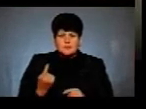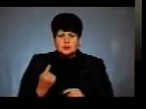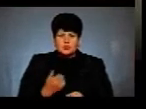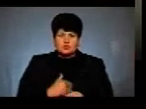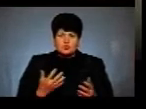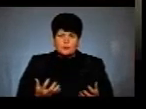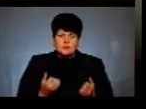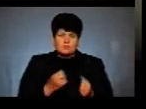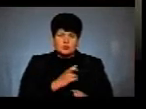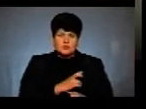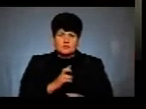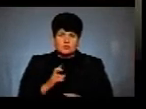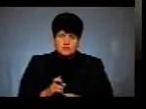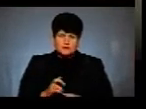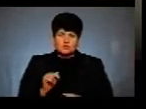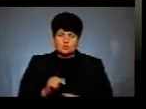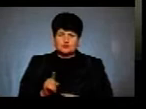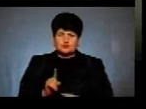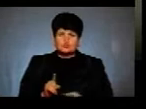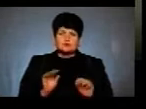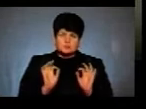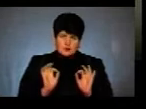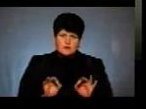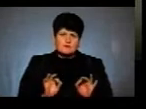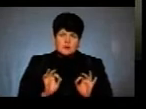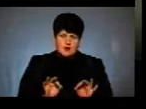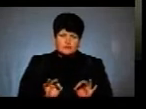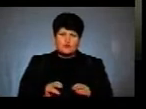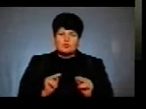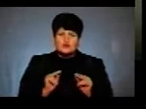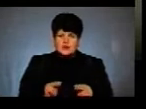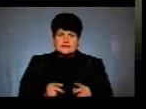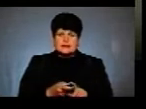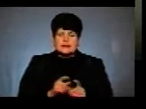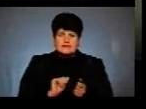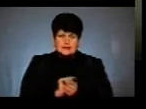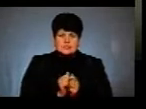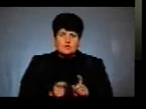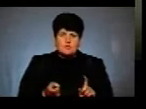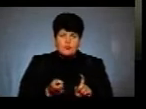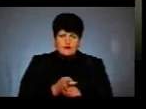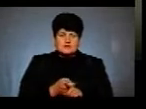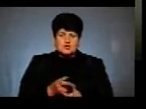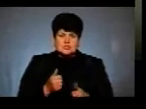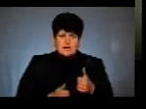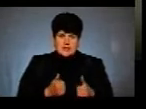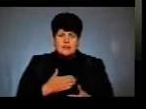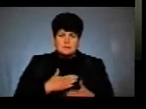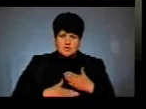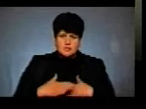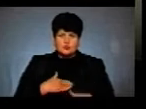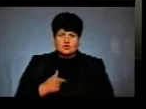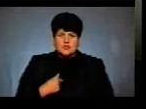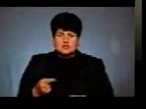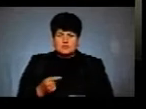підтримати Богдана Богдановича, тому що, направду, власне, доброчесність тісно пов'язана з рейтингом, про що починали говорити. Нам приємно, що наші тернопільські